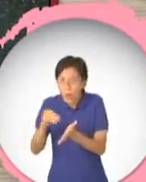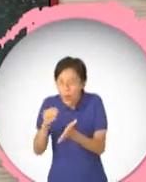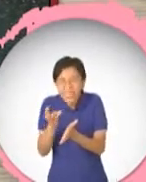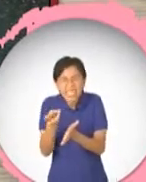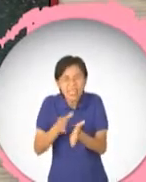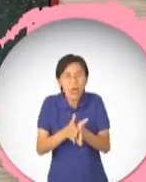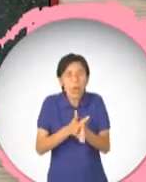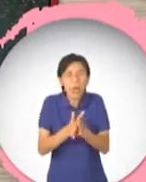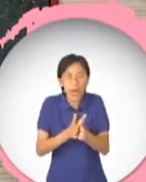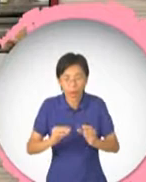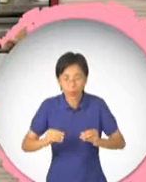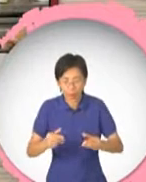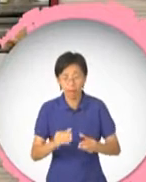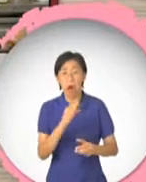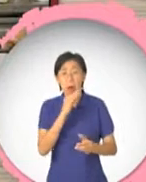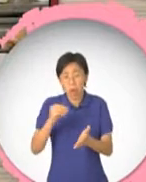คะ